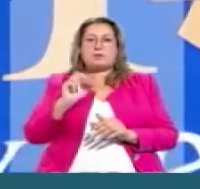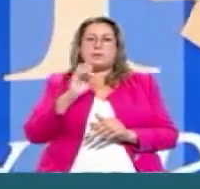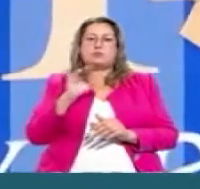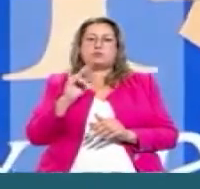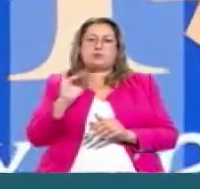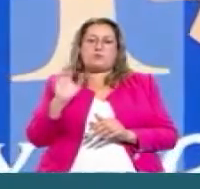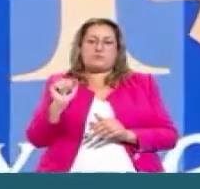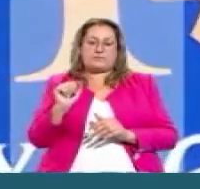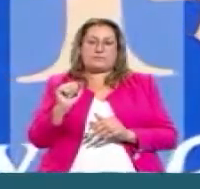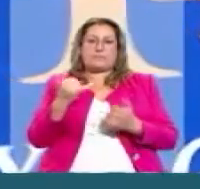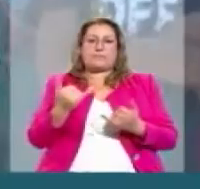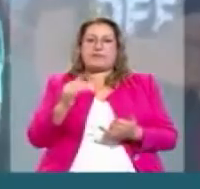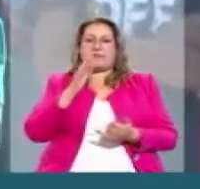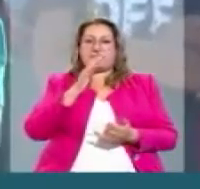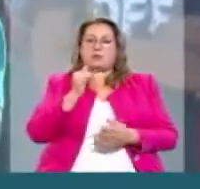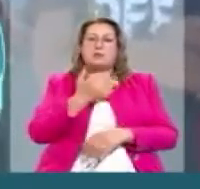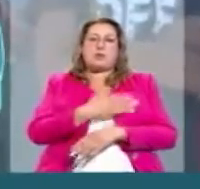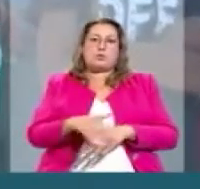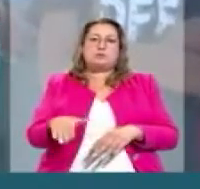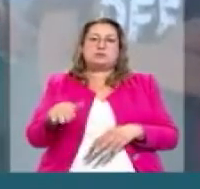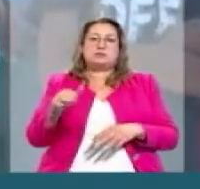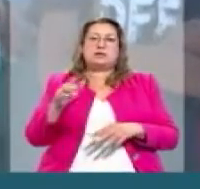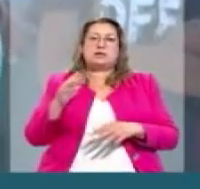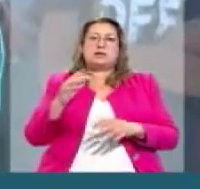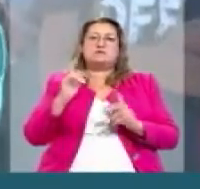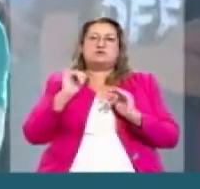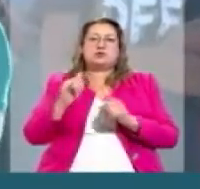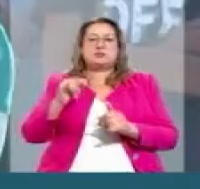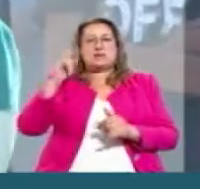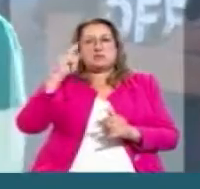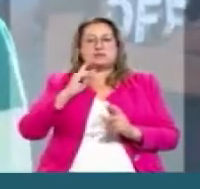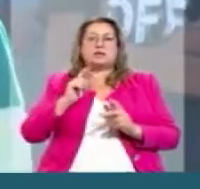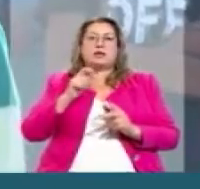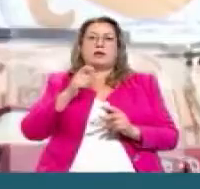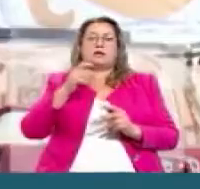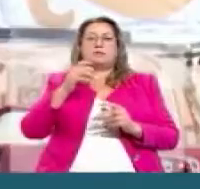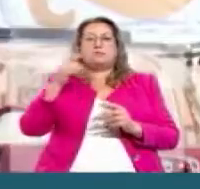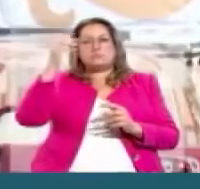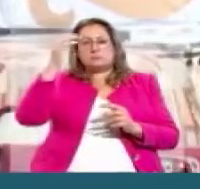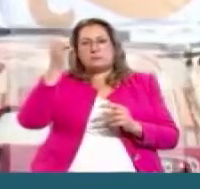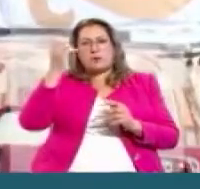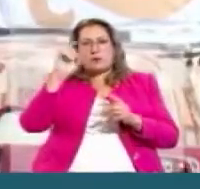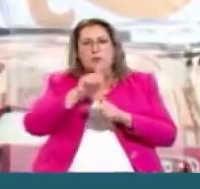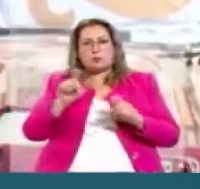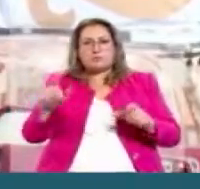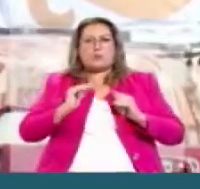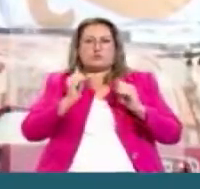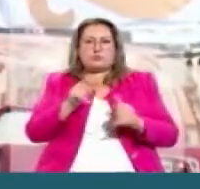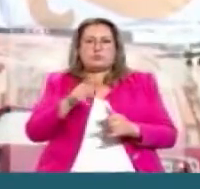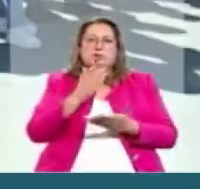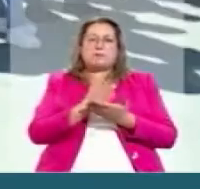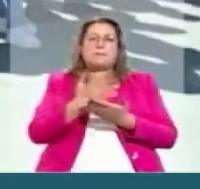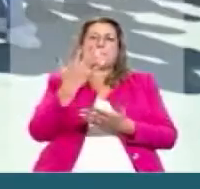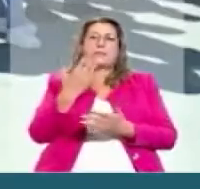беру мекемесін бекер айтып отырған жоқпыз. Жамбыл орта мектебін өз үйінде көріп, үлгілі ұрпақ тәрбиелеп, сапалы білім беруге сүбелі үлес қосқан ұлағатты ұстаздар